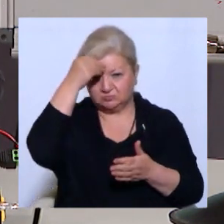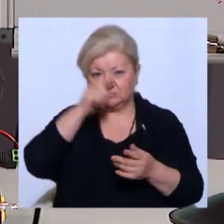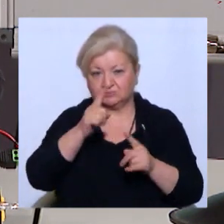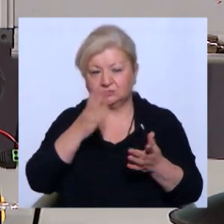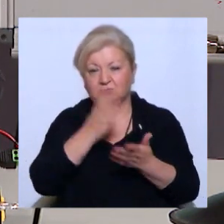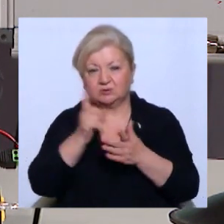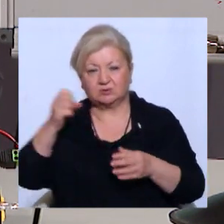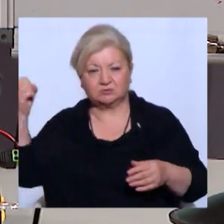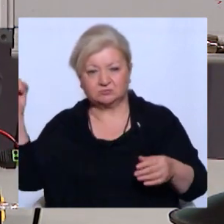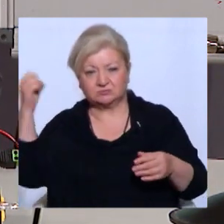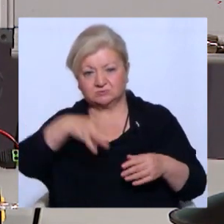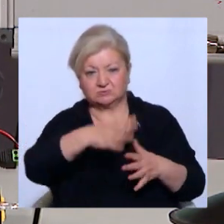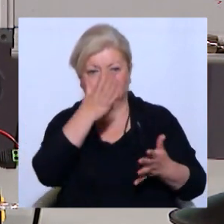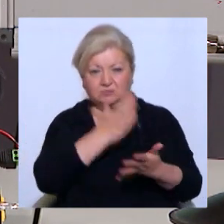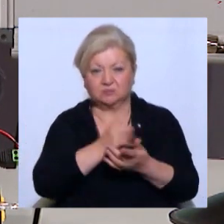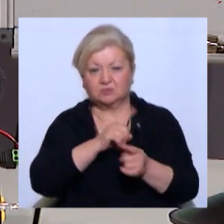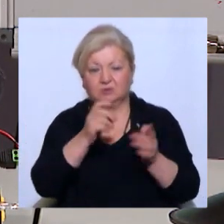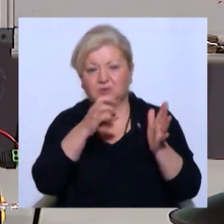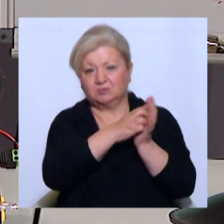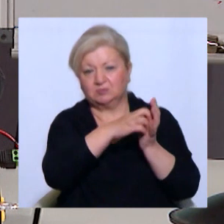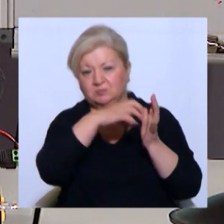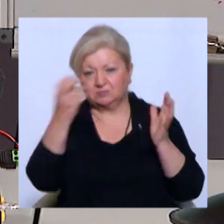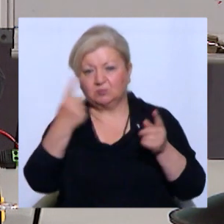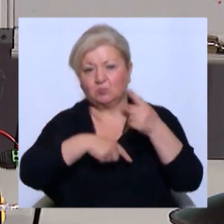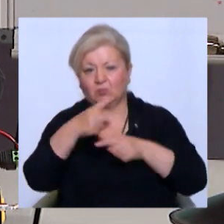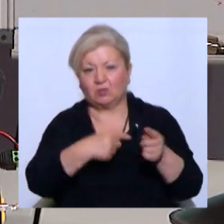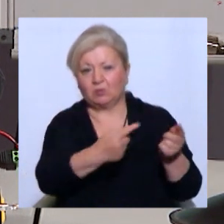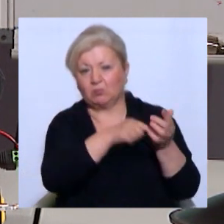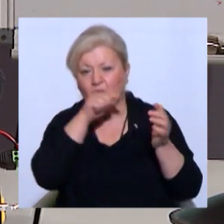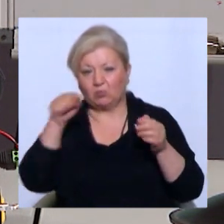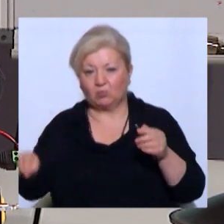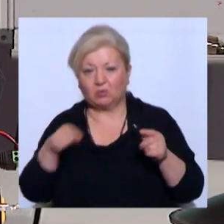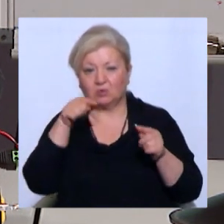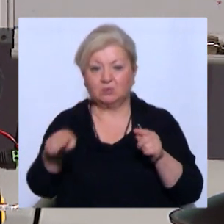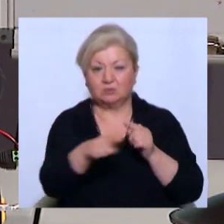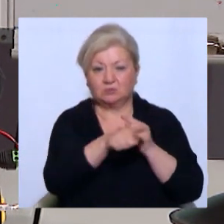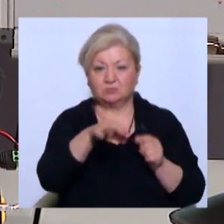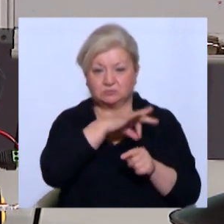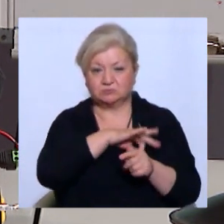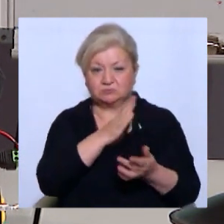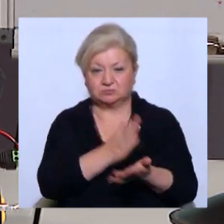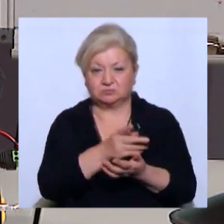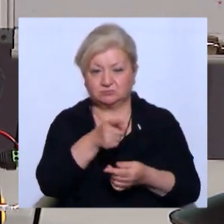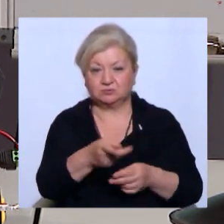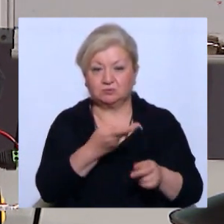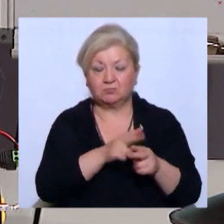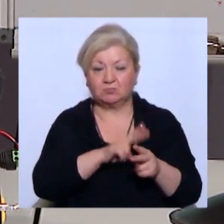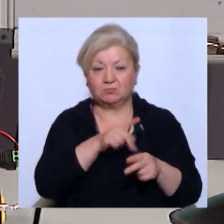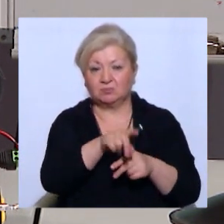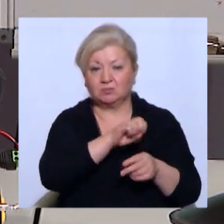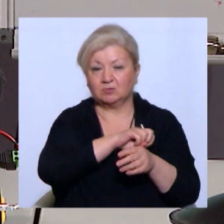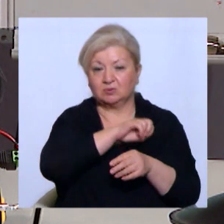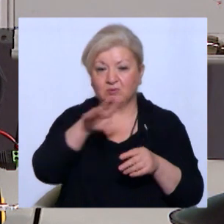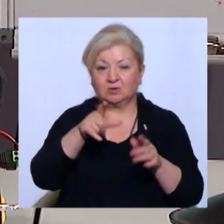წარმოიდგინეთ, რაღაცა გამოასხივა ტალღა, აირეკლა რაღაცა ზედაპირიდან და დაბრუნდა უკან და ამათი ინტერფერენციის შედეგია. მაგრამ